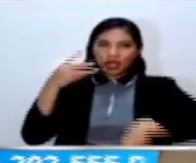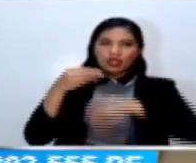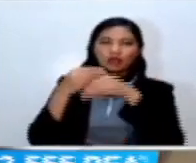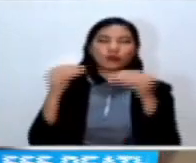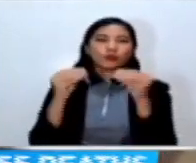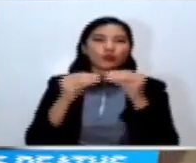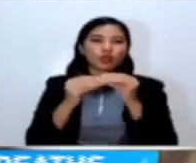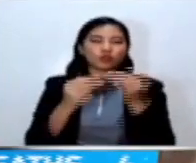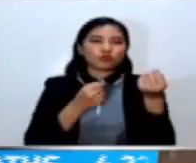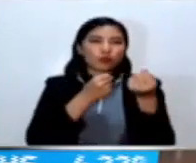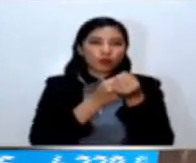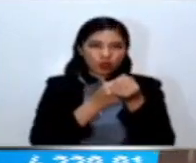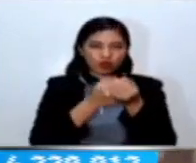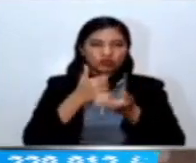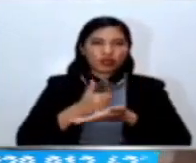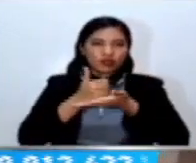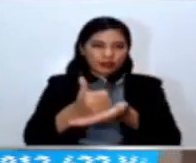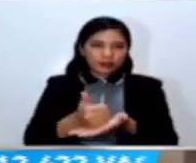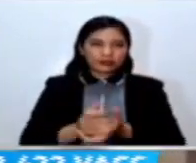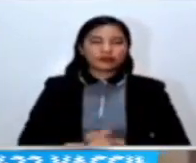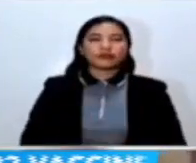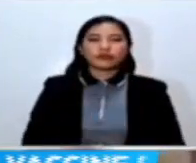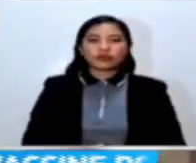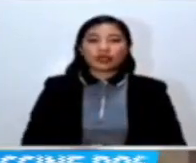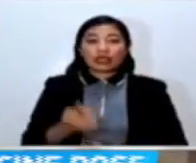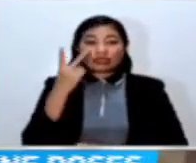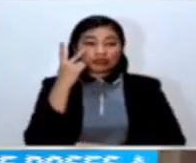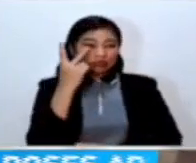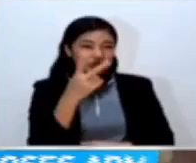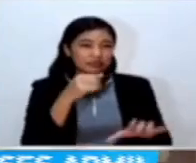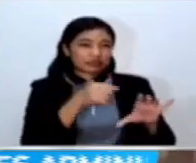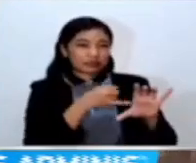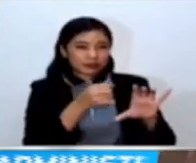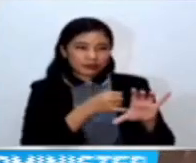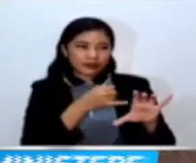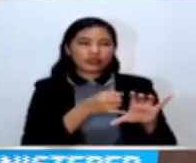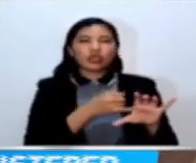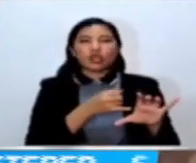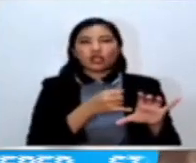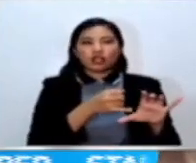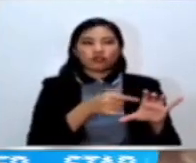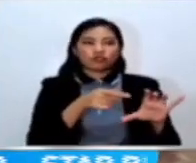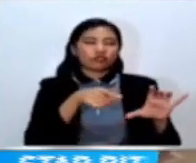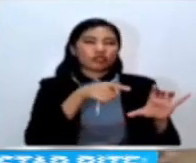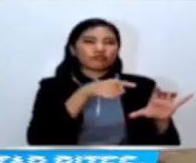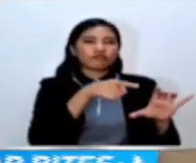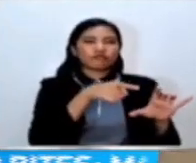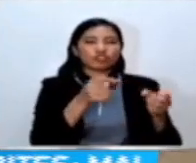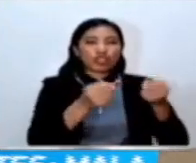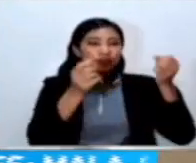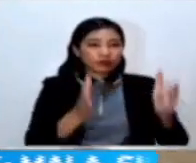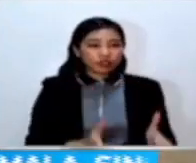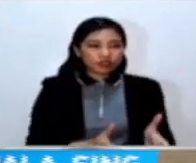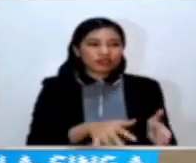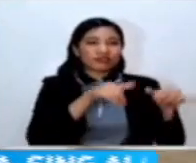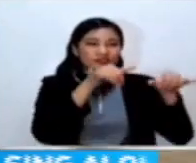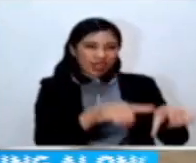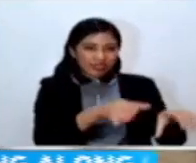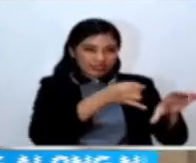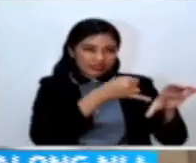mismong jeepney na natutulog at hindi na nakakapasada. Mark Makalalad ng GMA Super Radio DZBB nag-uulat sa Balitang